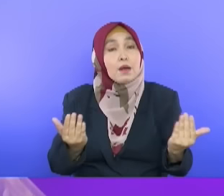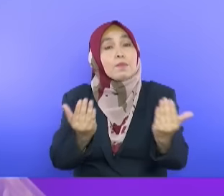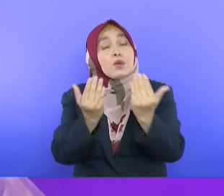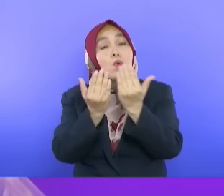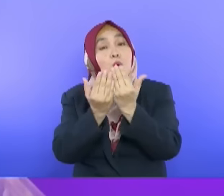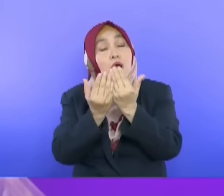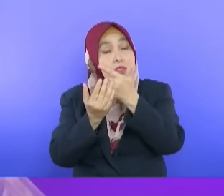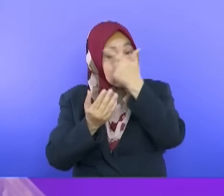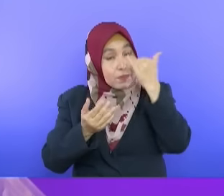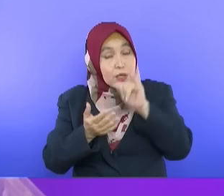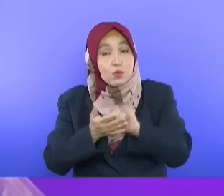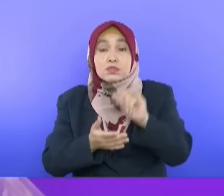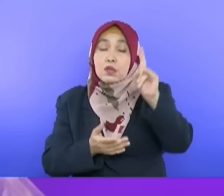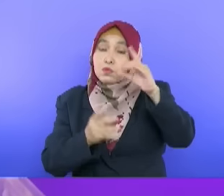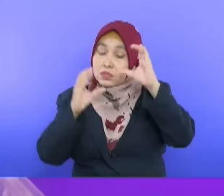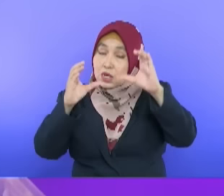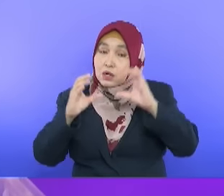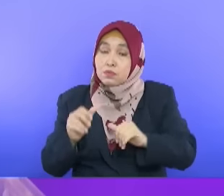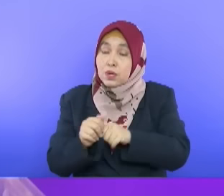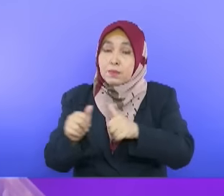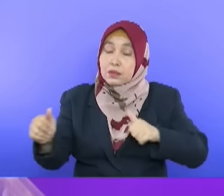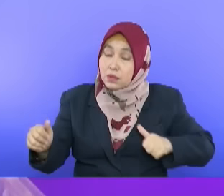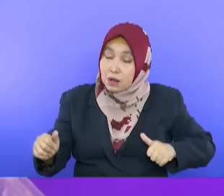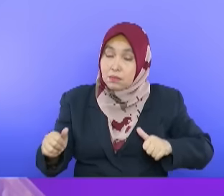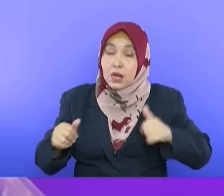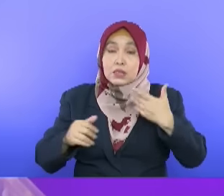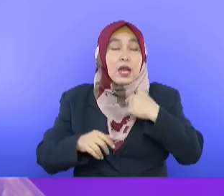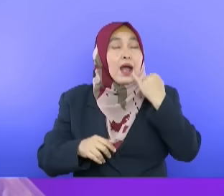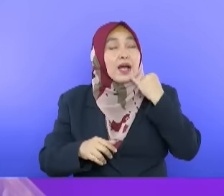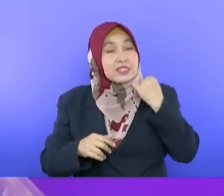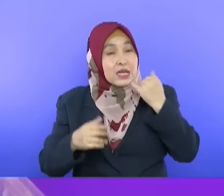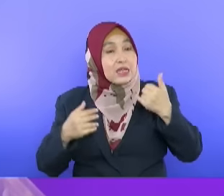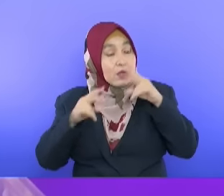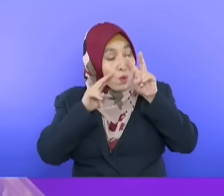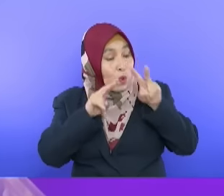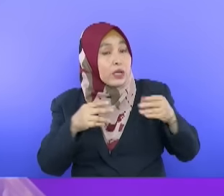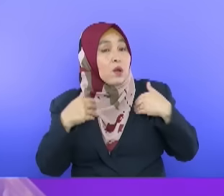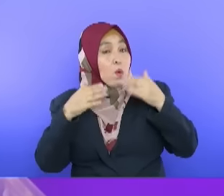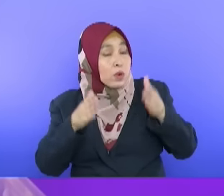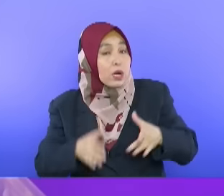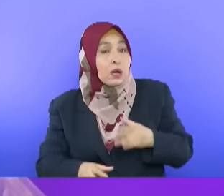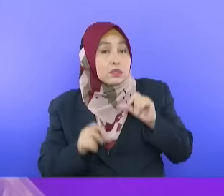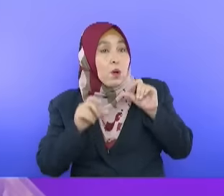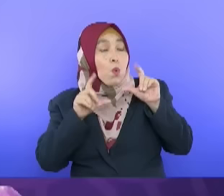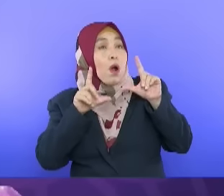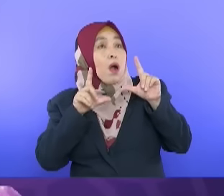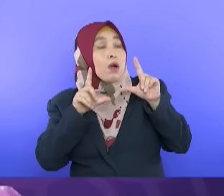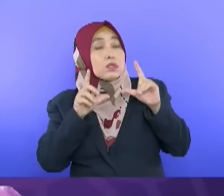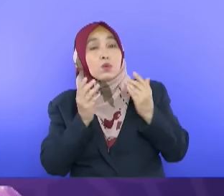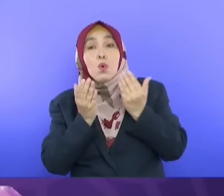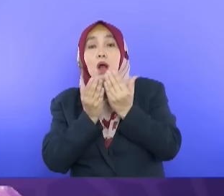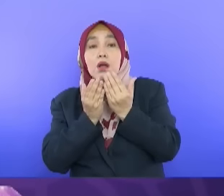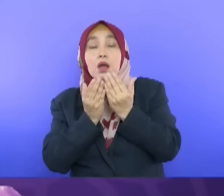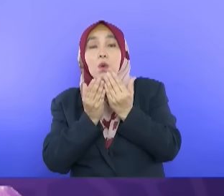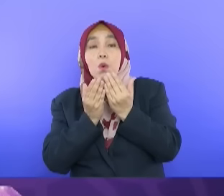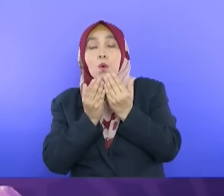sebabnya Salah satu cara untuk menghilangkan hasad ini saatnya kita tengok ada uang yang kita kagum kita doakan orang tua kalau dia